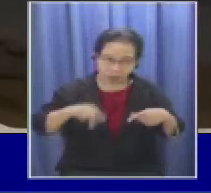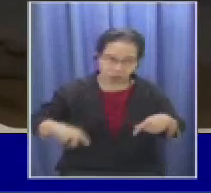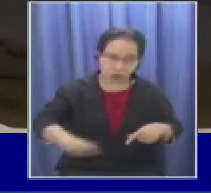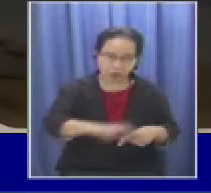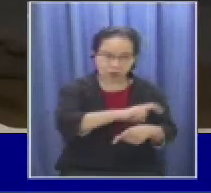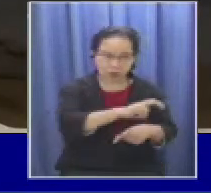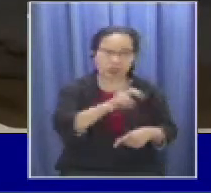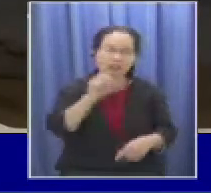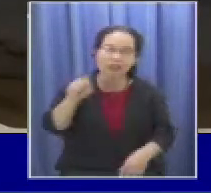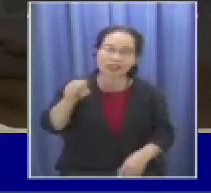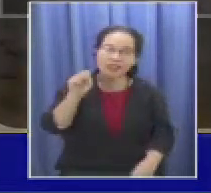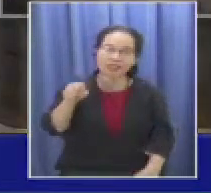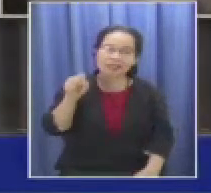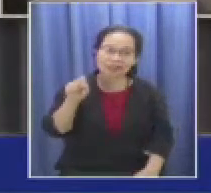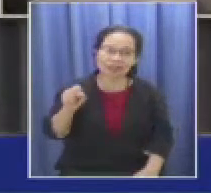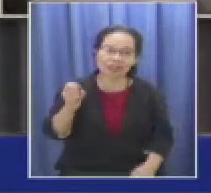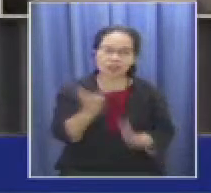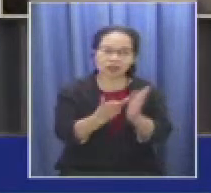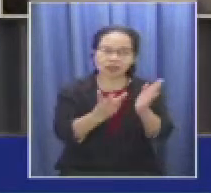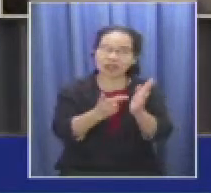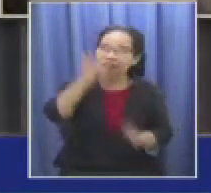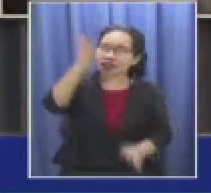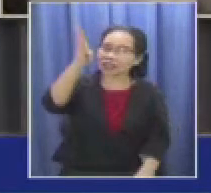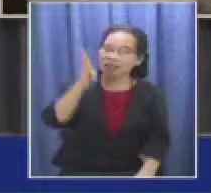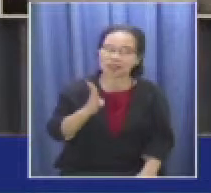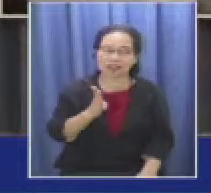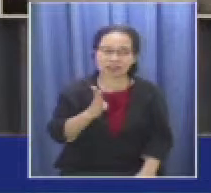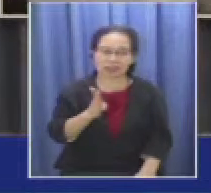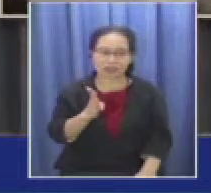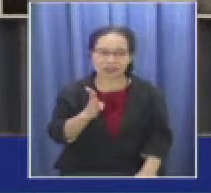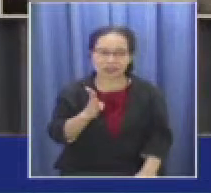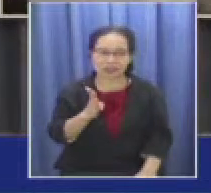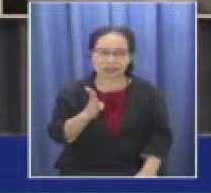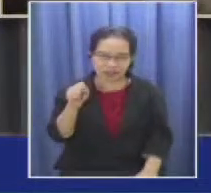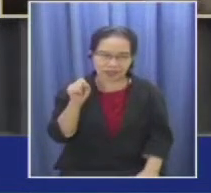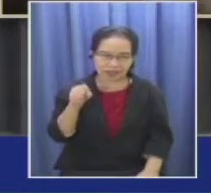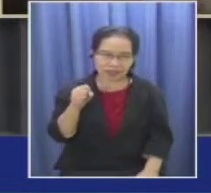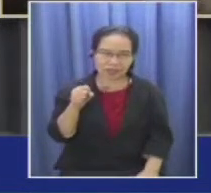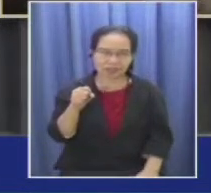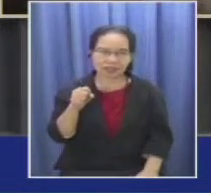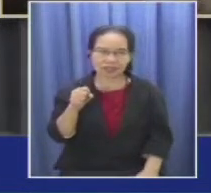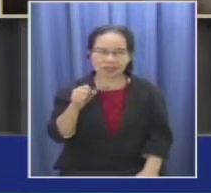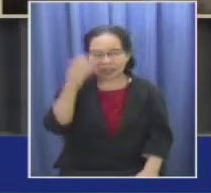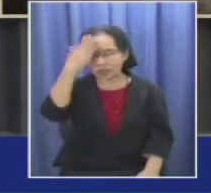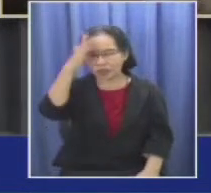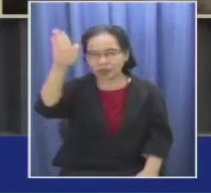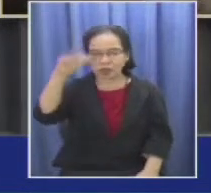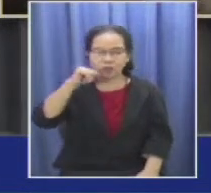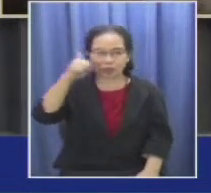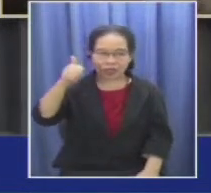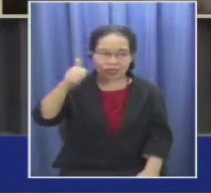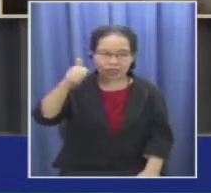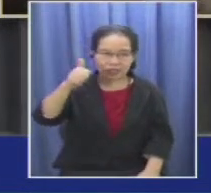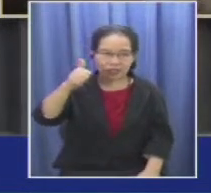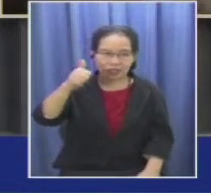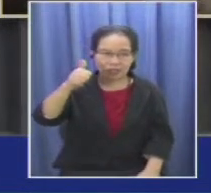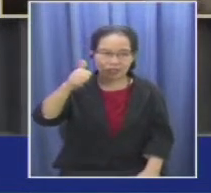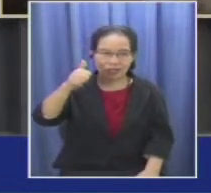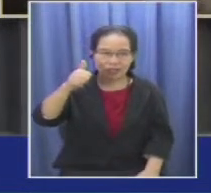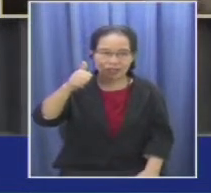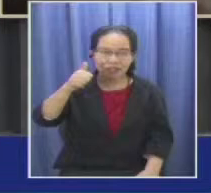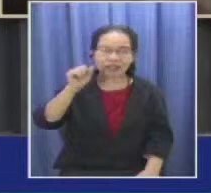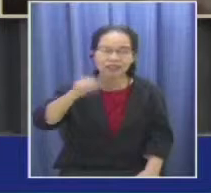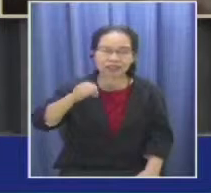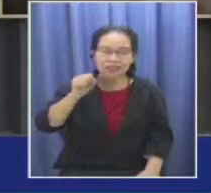so da ye no owu ye wo ne nam. Woni me de ye besi china. In fact, we say bisa was our baba na. Anu ye was all the